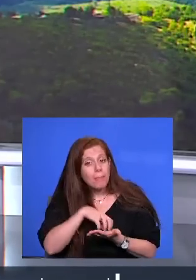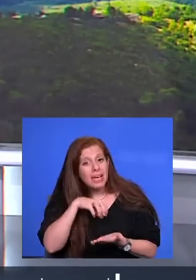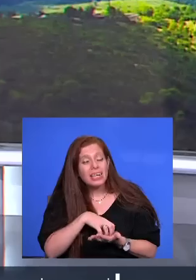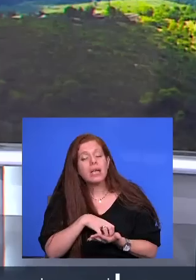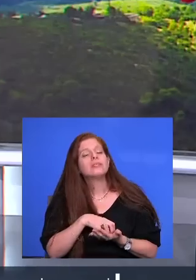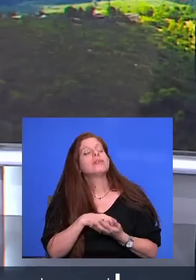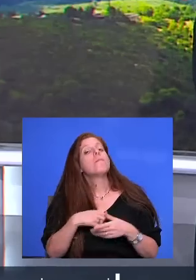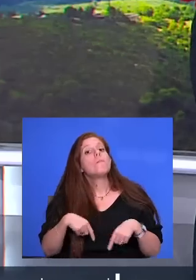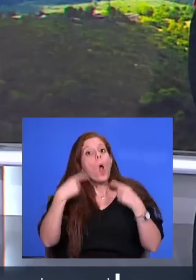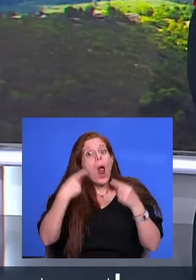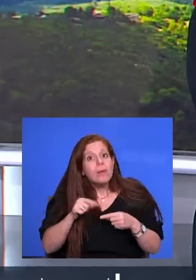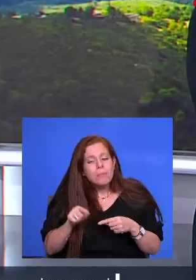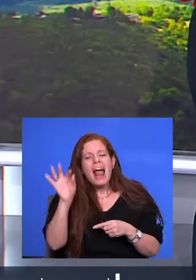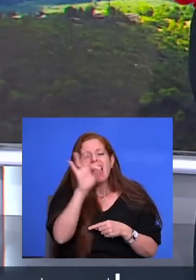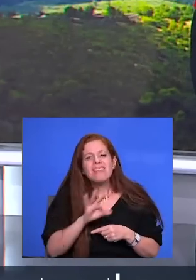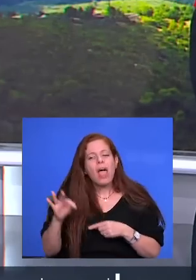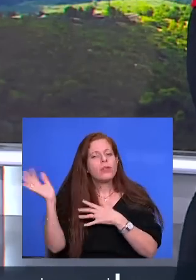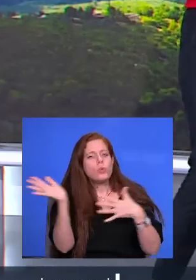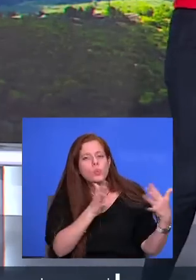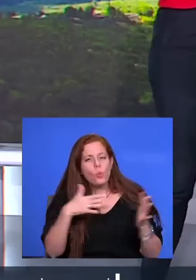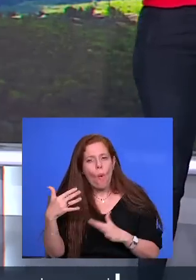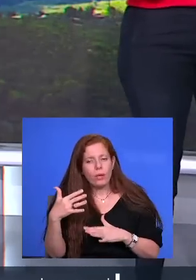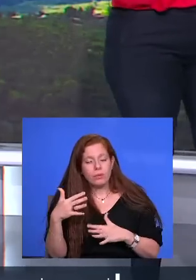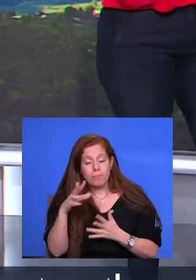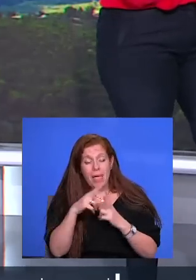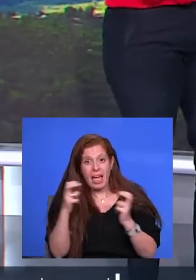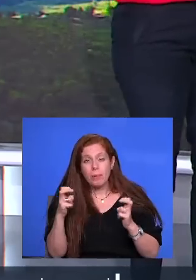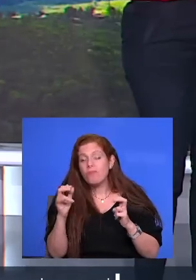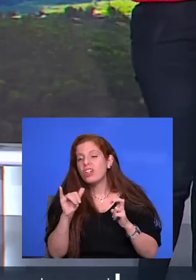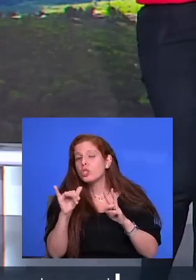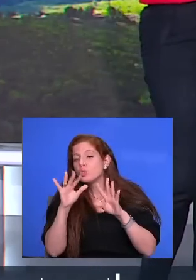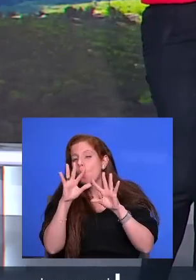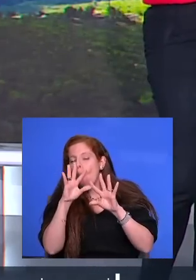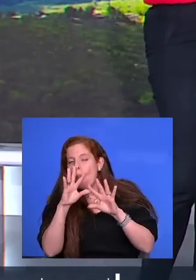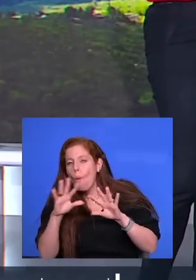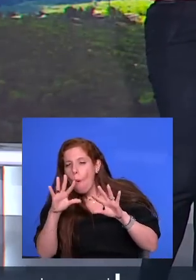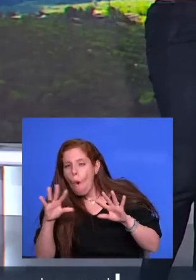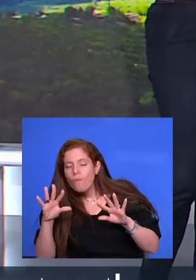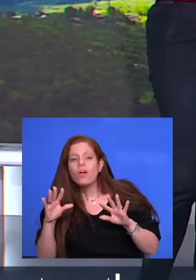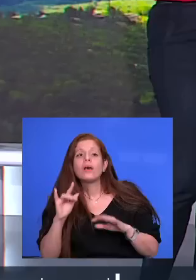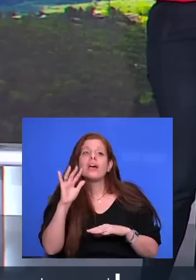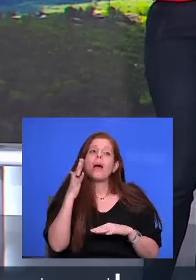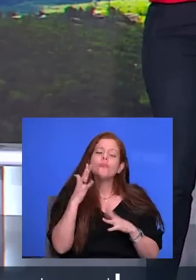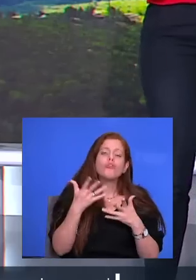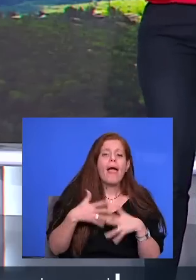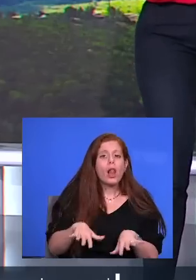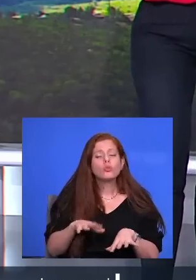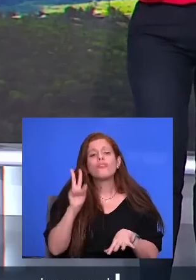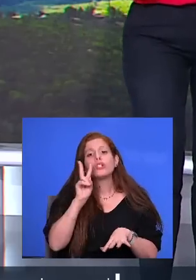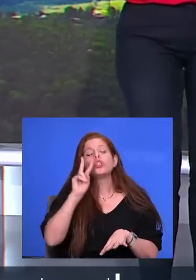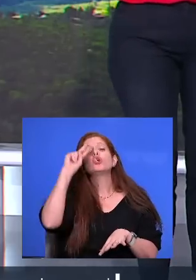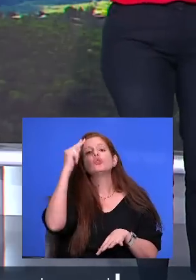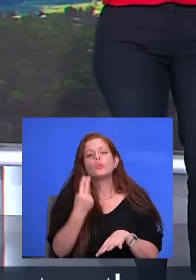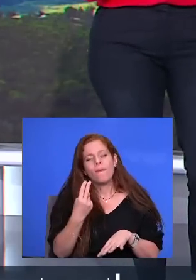בכל הימים האלה עדיין רוחות מזרחיות ערות בערים, ואיזשהו אובר שייווצר, חמישי איזושהי חלשות, ושישי שוב יכול